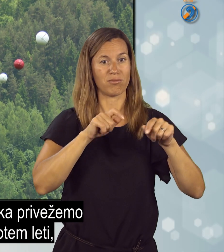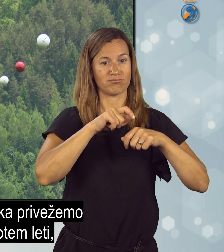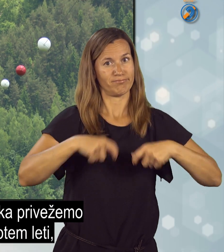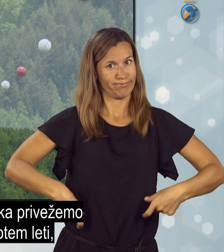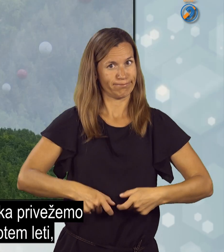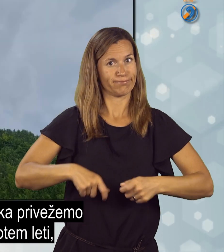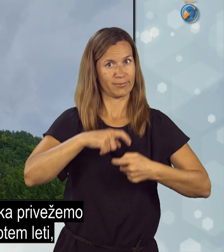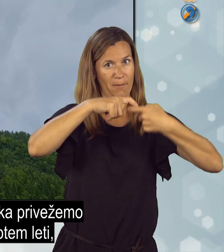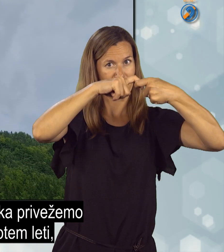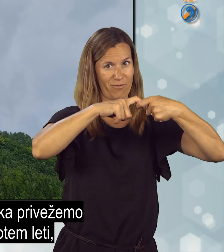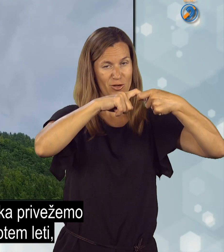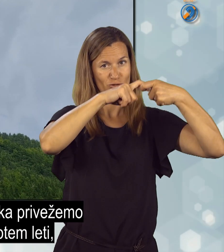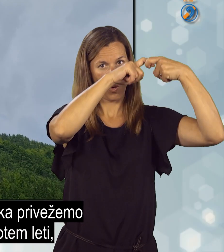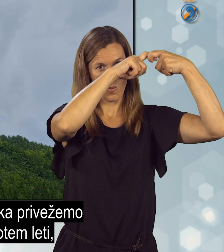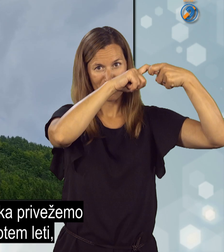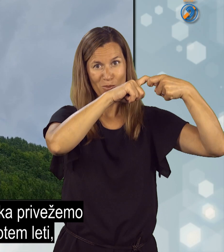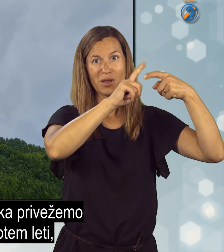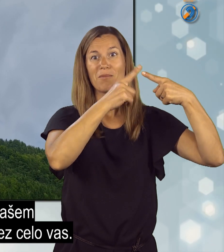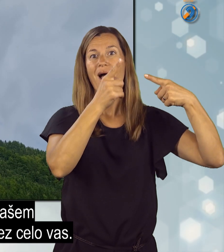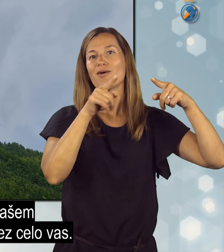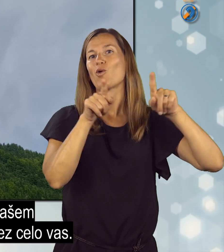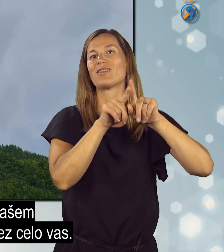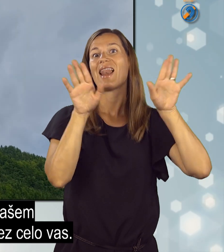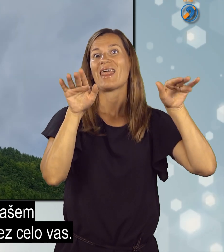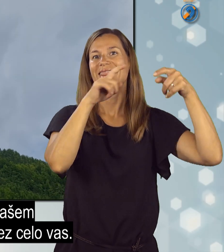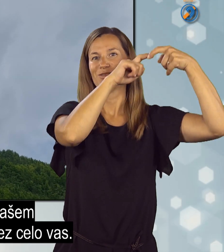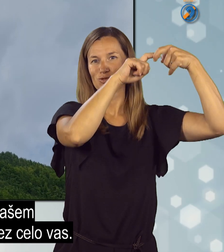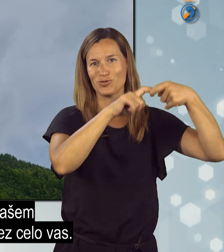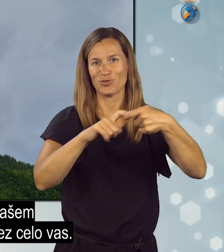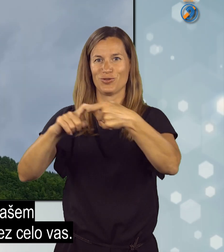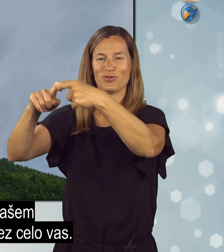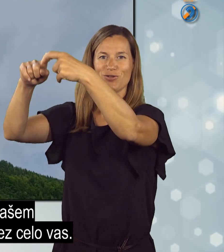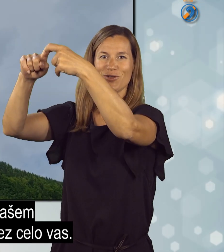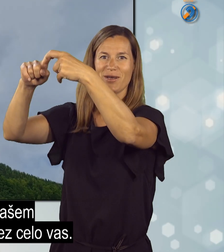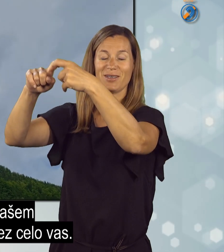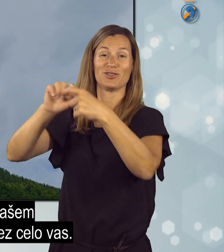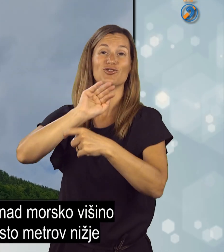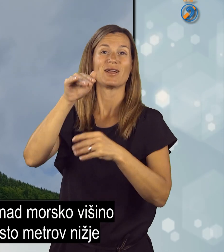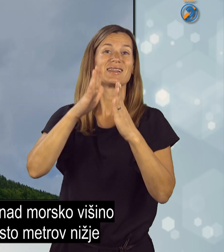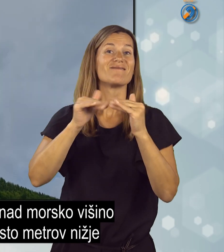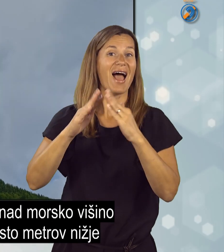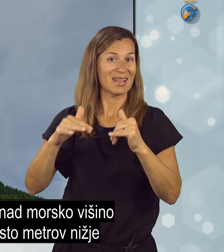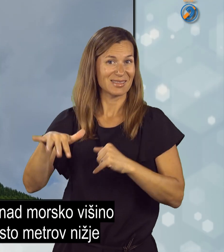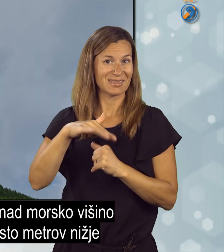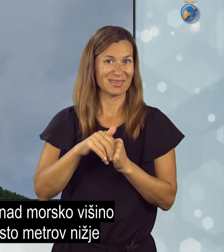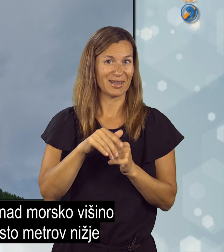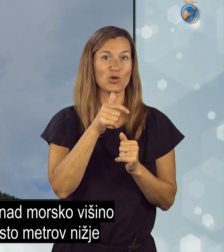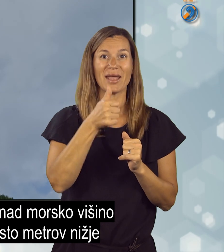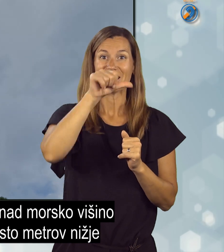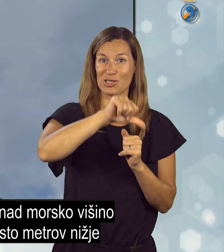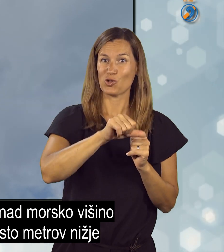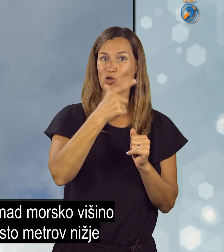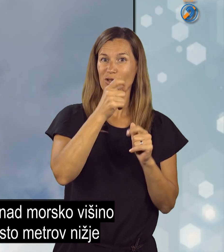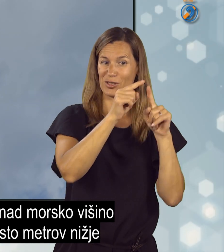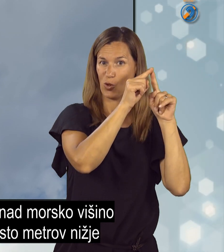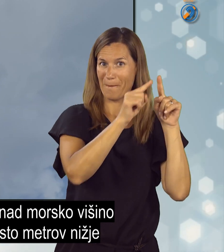njo in potem leti, tule v našem primeru dejansko čez celo vas. Se pravi 1200